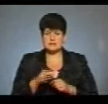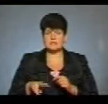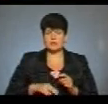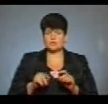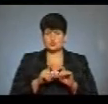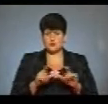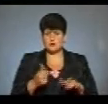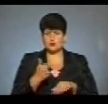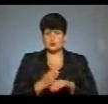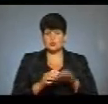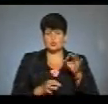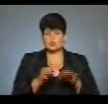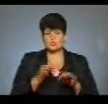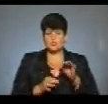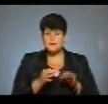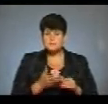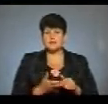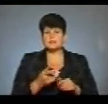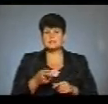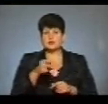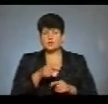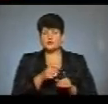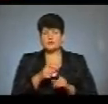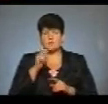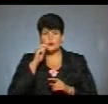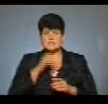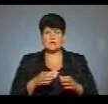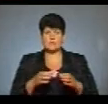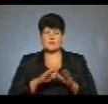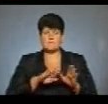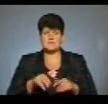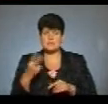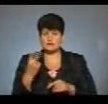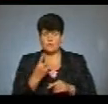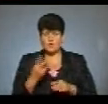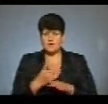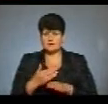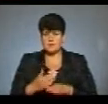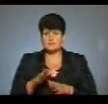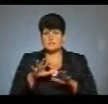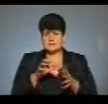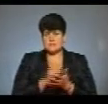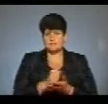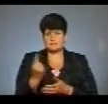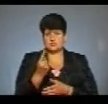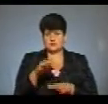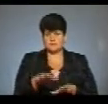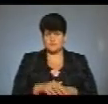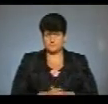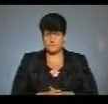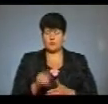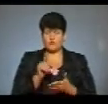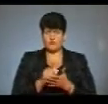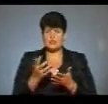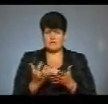головний суддя змагань Андрій Телебан. За його словами, українська команда після двох етапів Ліги Європи посідає перше місце. Повинні би виграти,